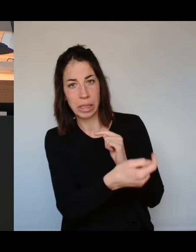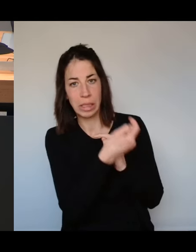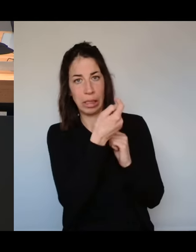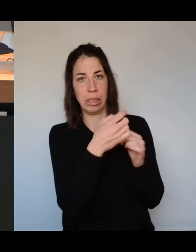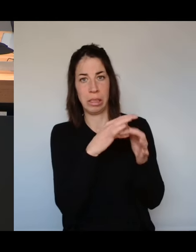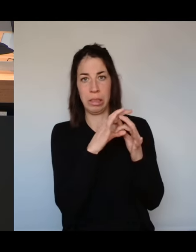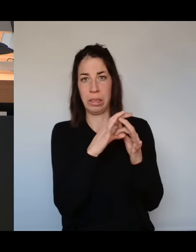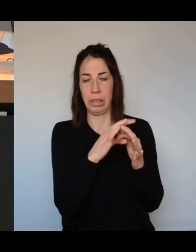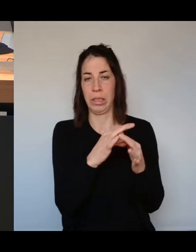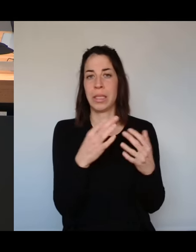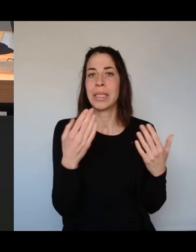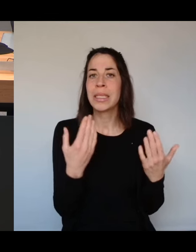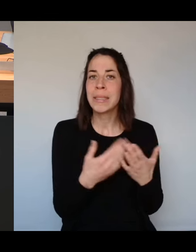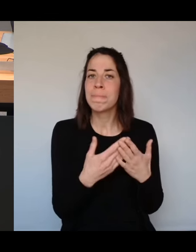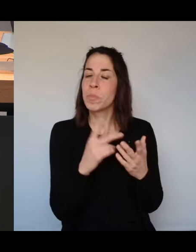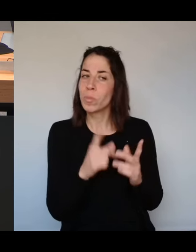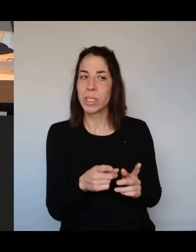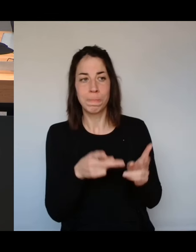Boden entzieht.